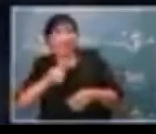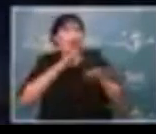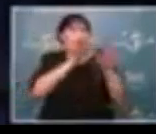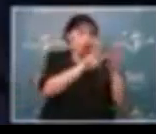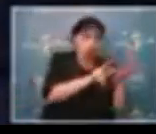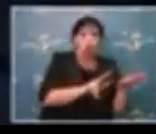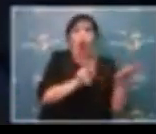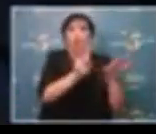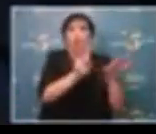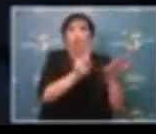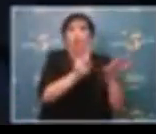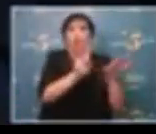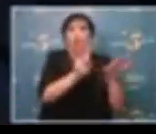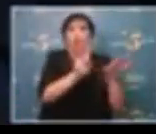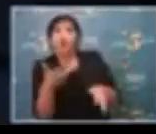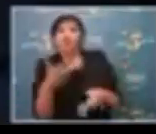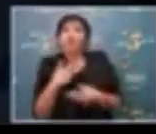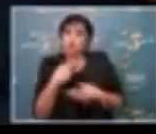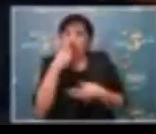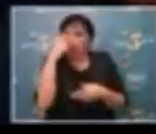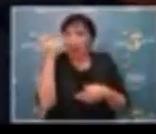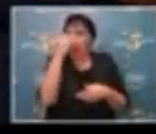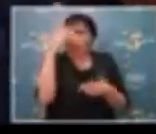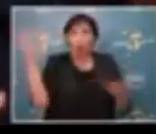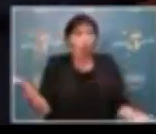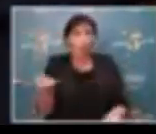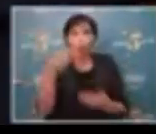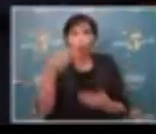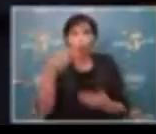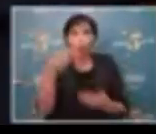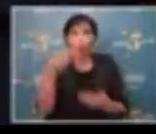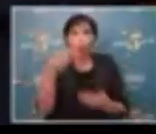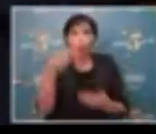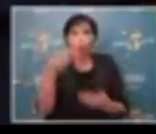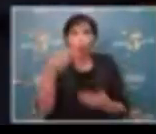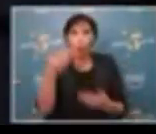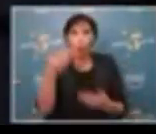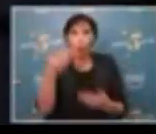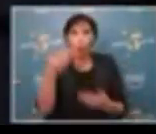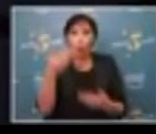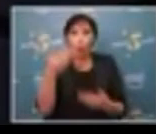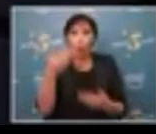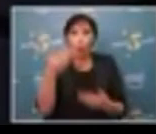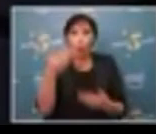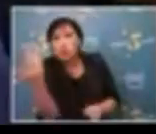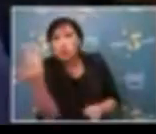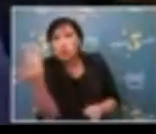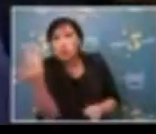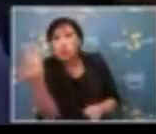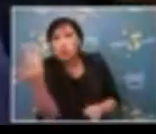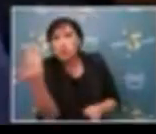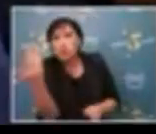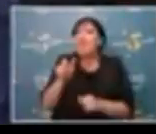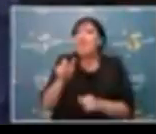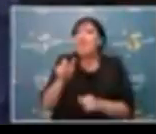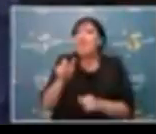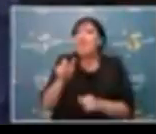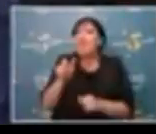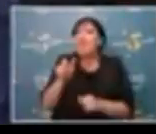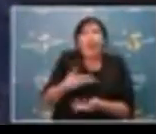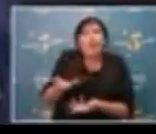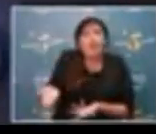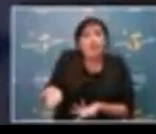20, hanno le idee straordinarie da cambiare il mondo. Vi cito per esempio uno che aveva 20 anni,